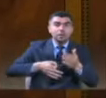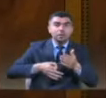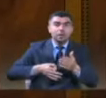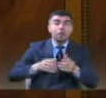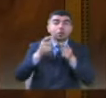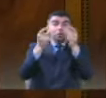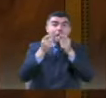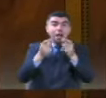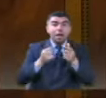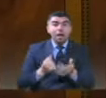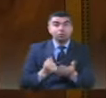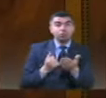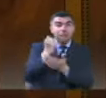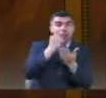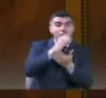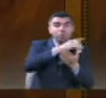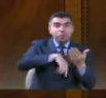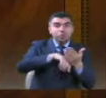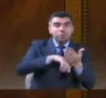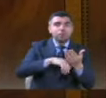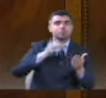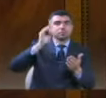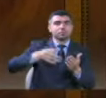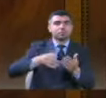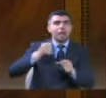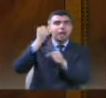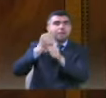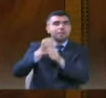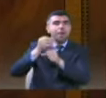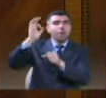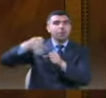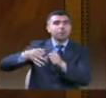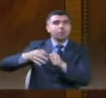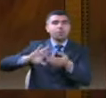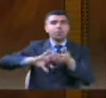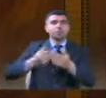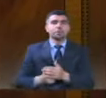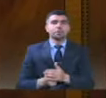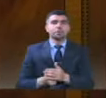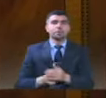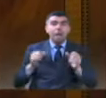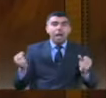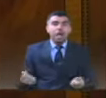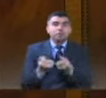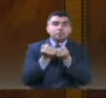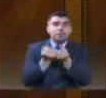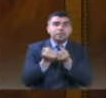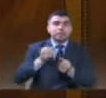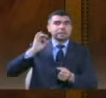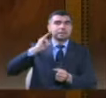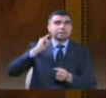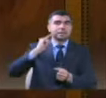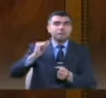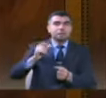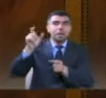المقاوله نجحت لابد ان الشغل سيتحرك، لابد وانه المواطنين